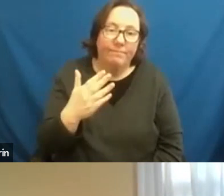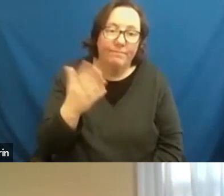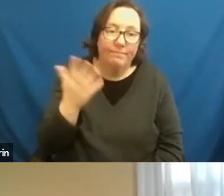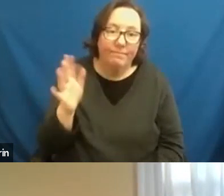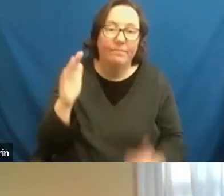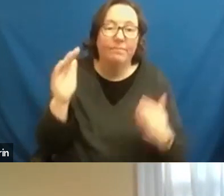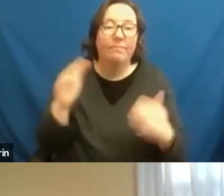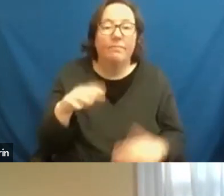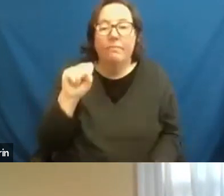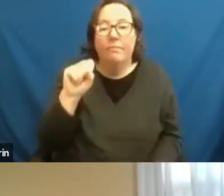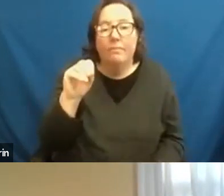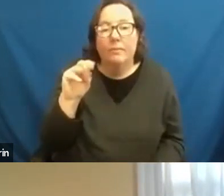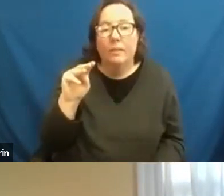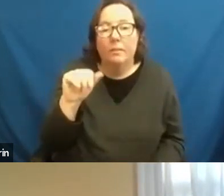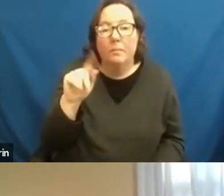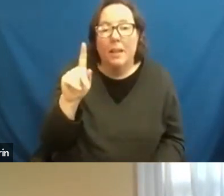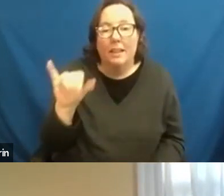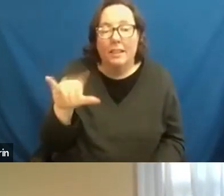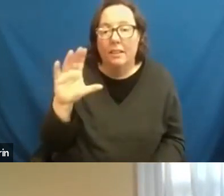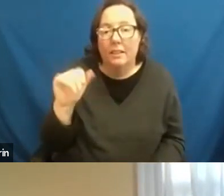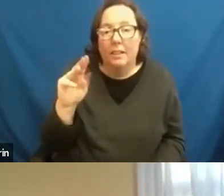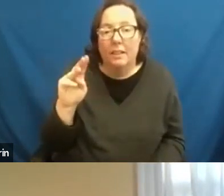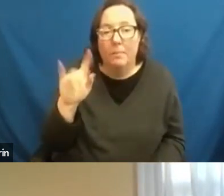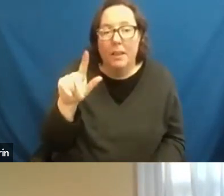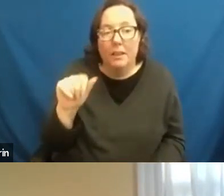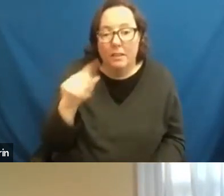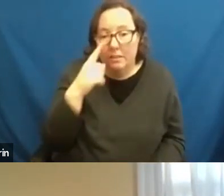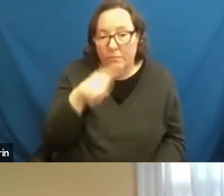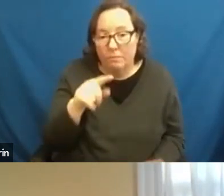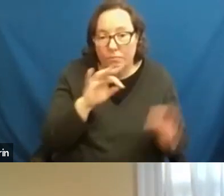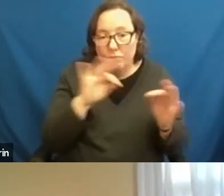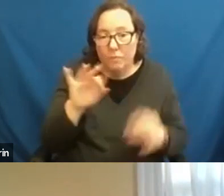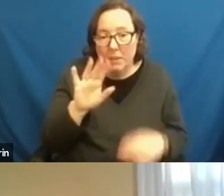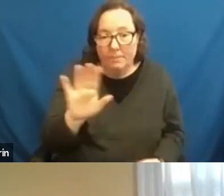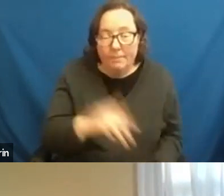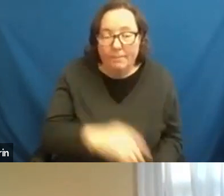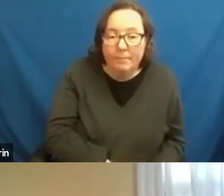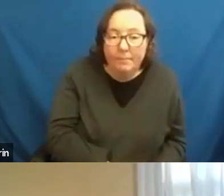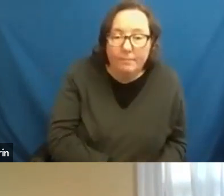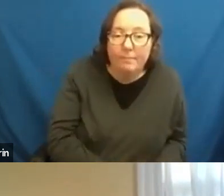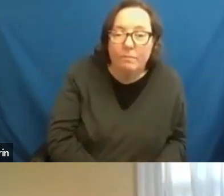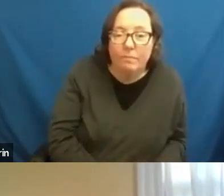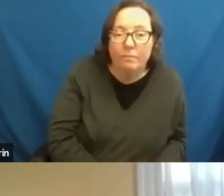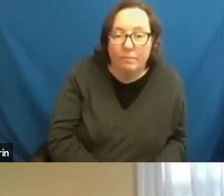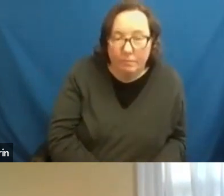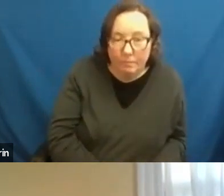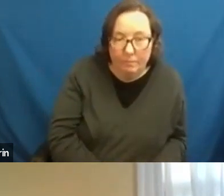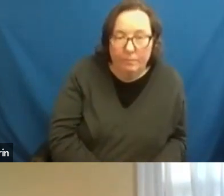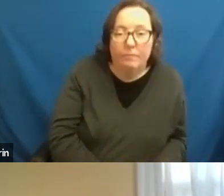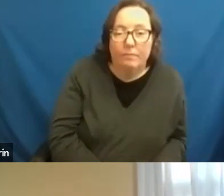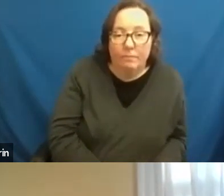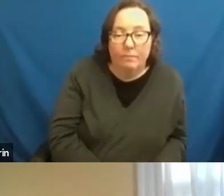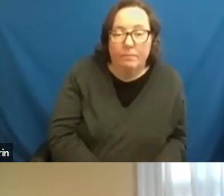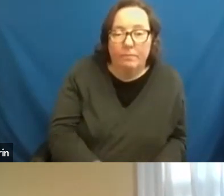Our Somali interpreter is Camilla Fartun Jamal. Please give the Hi. instructions.